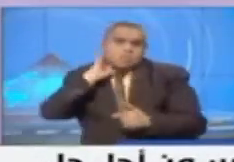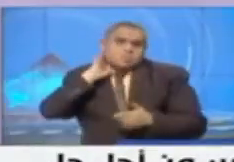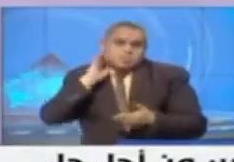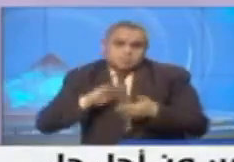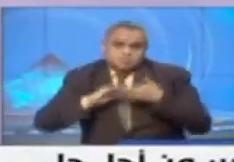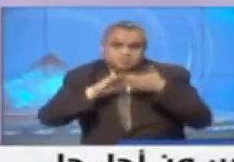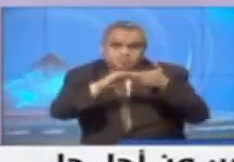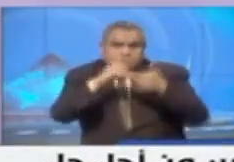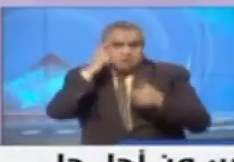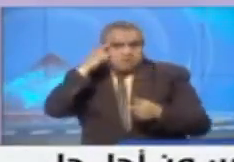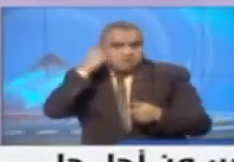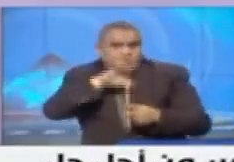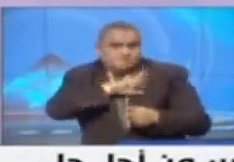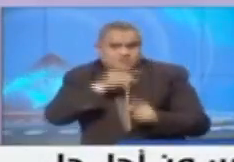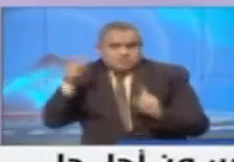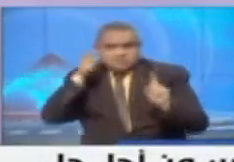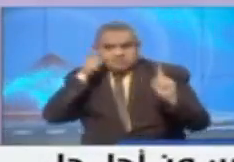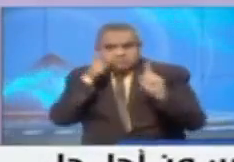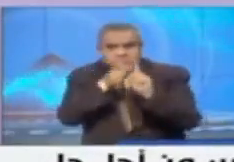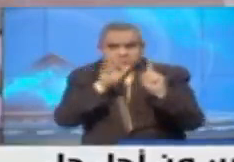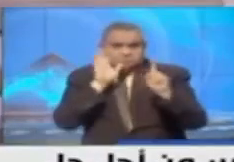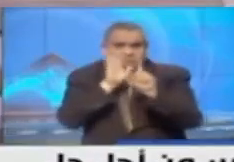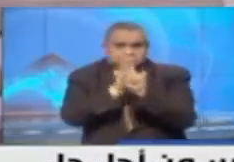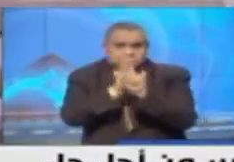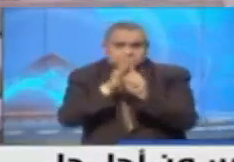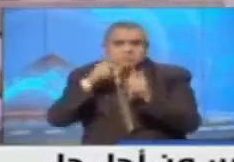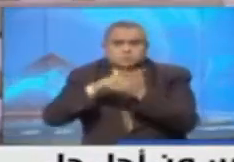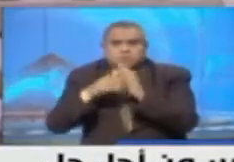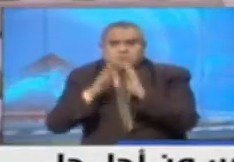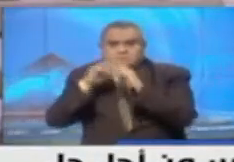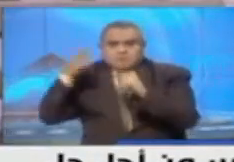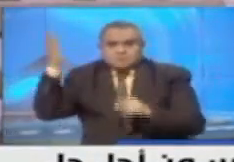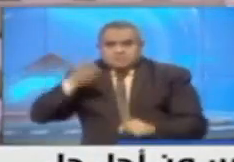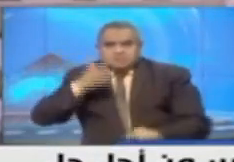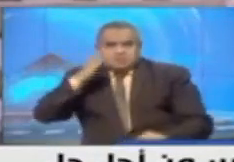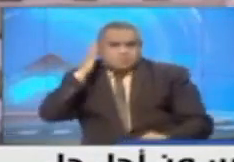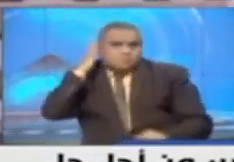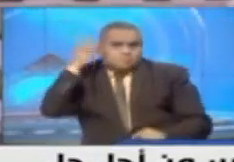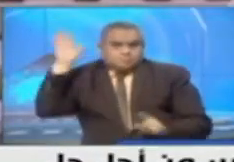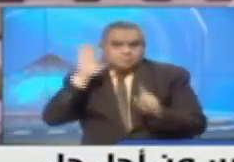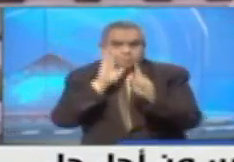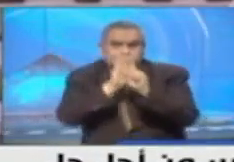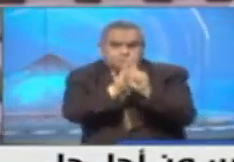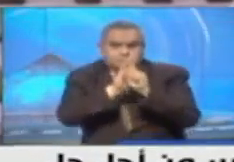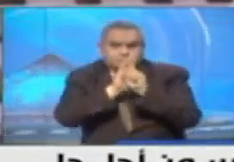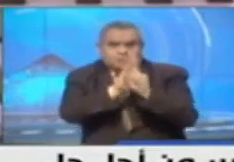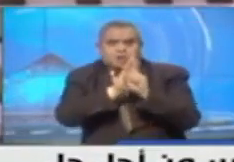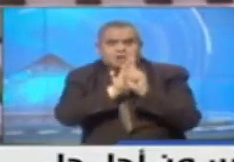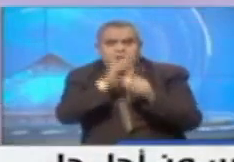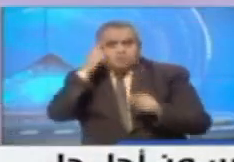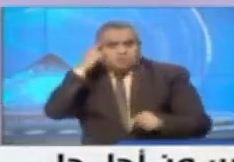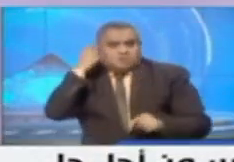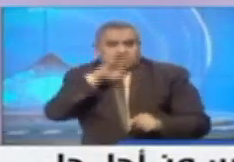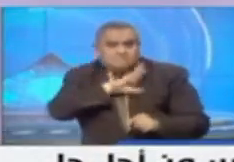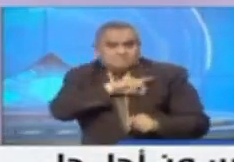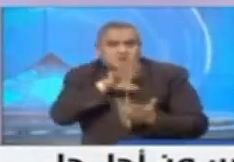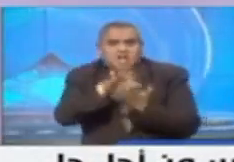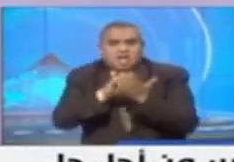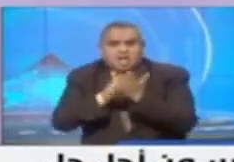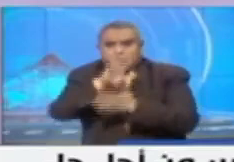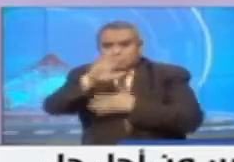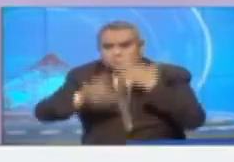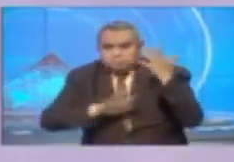للقضية الفلسطينية، وشدد على أهمية الموقف المصري التاريخي المساند لفلسطين منذ بداية